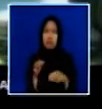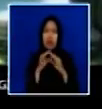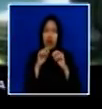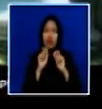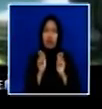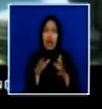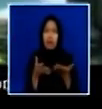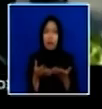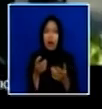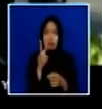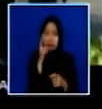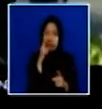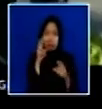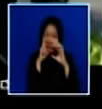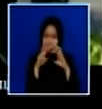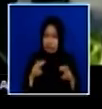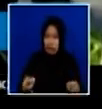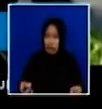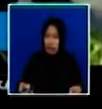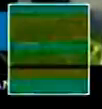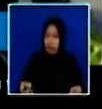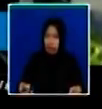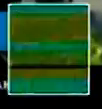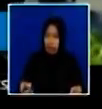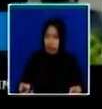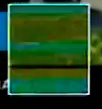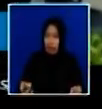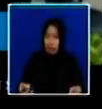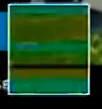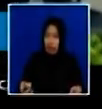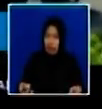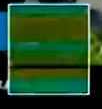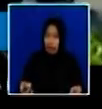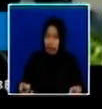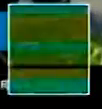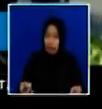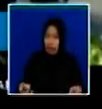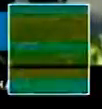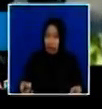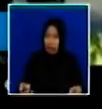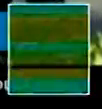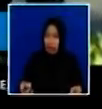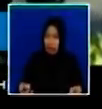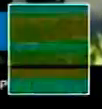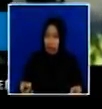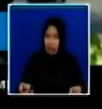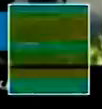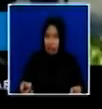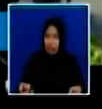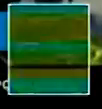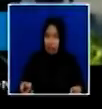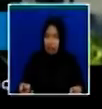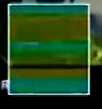pupr kota Batu Cave kambing dengan berkirim surat Sumatera Dinas PU PR kota Batu untuk